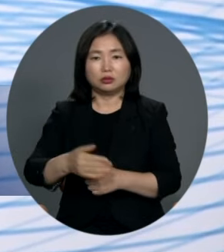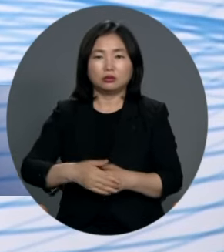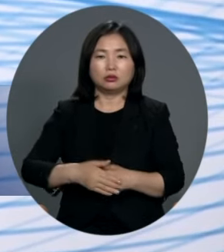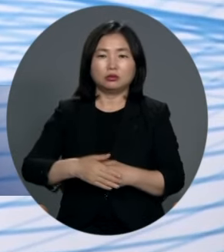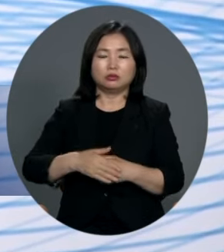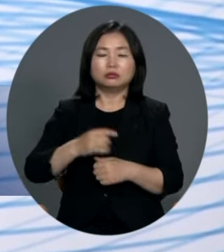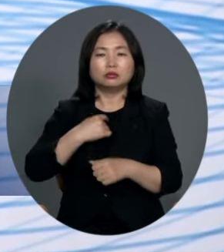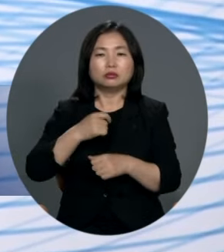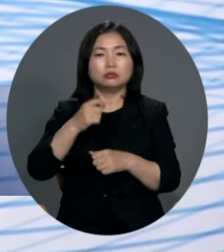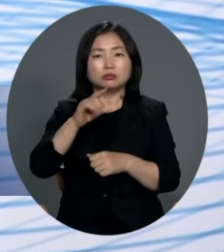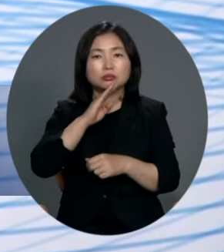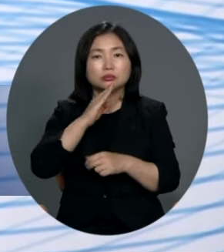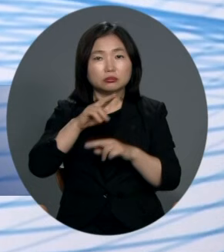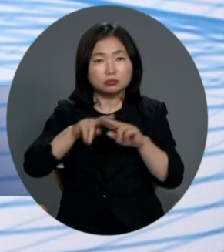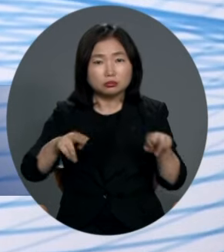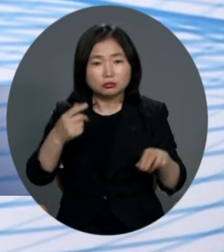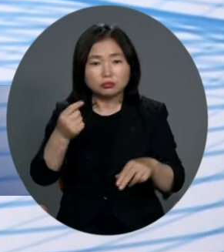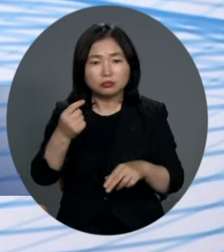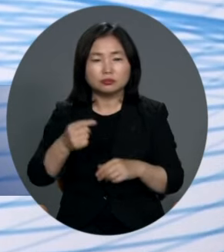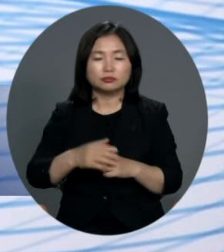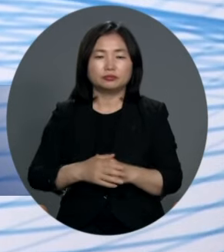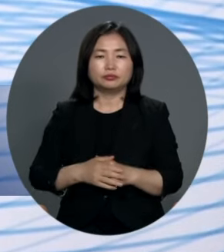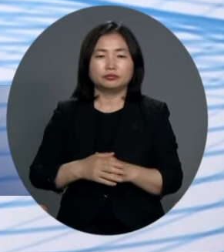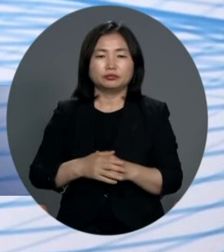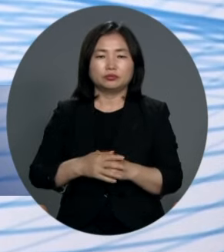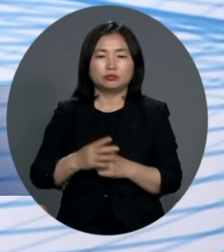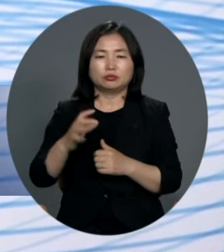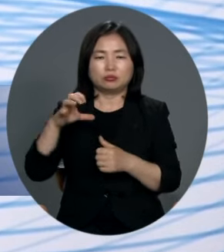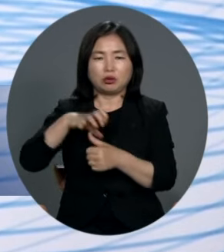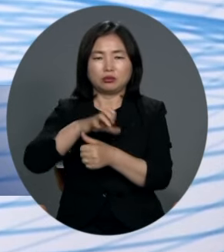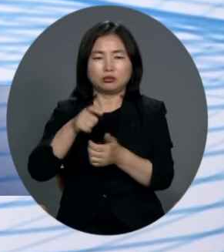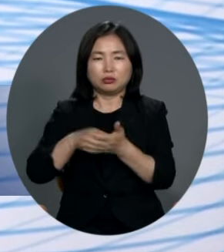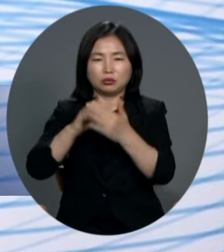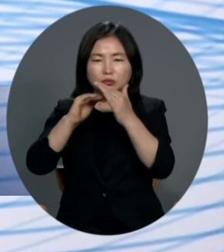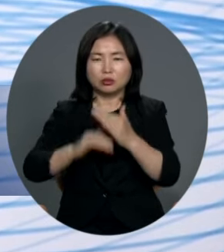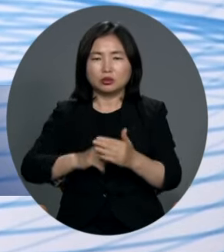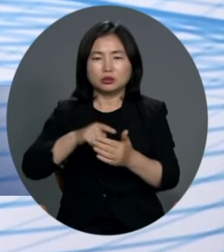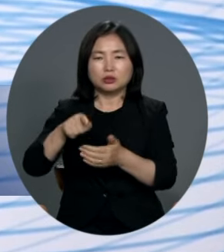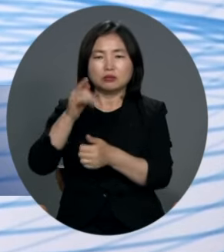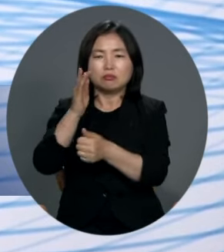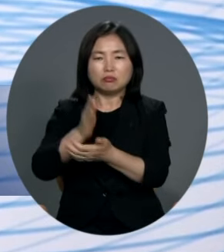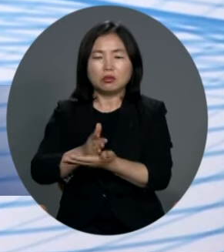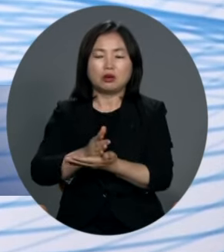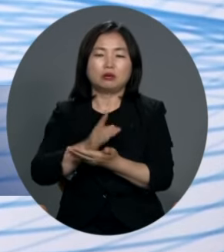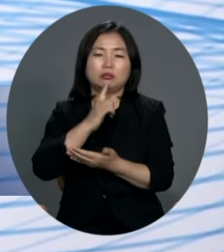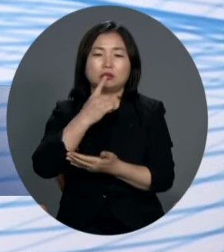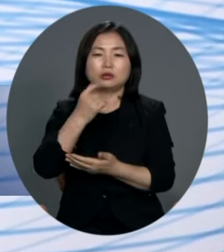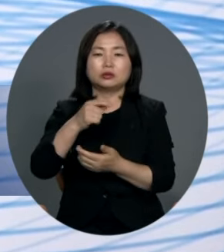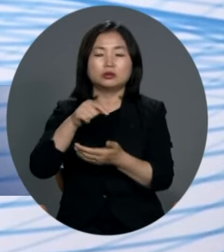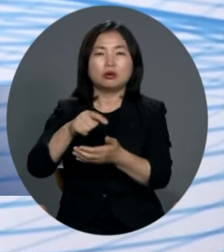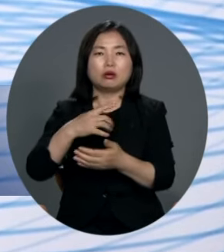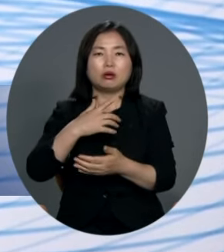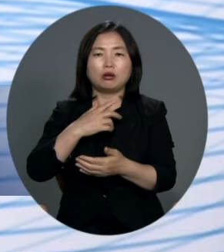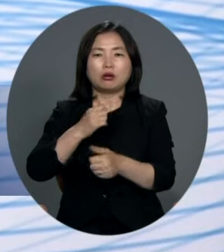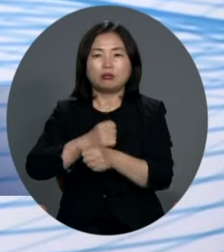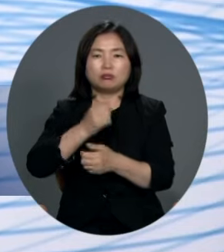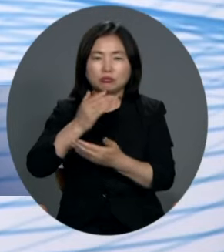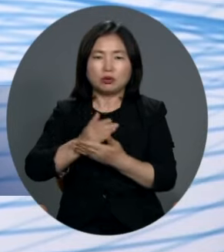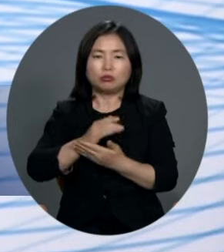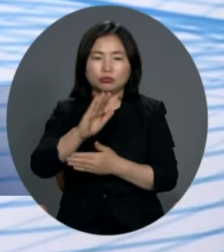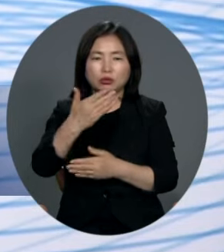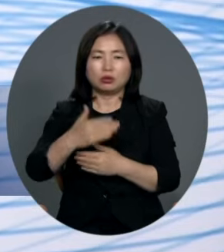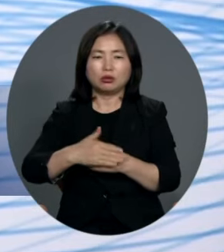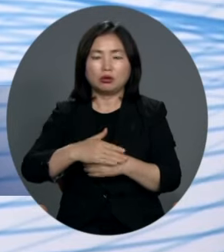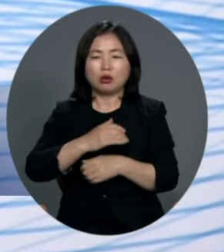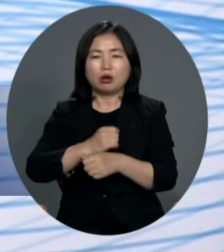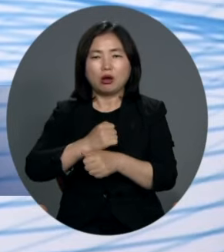그 처리했다 가처 내용이 뭐 그 지시하지 말라는 건데 지시 안 하면 되지